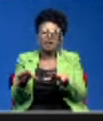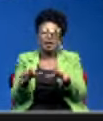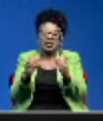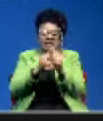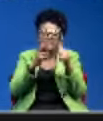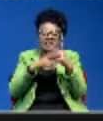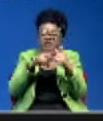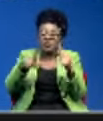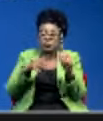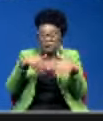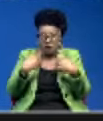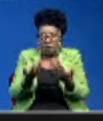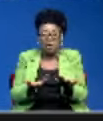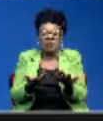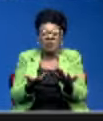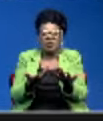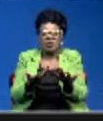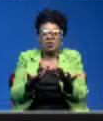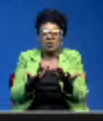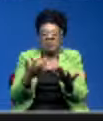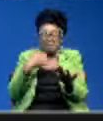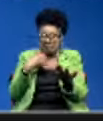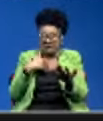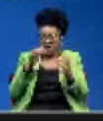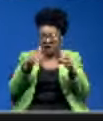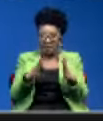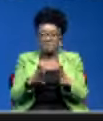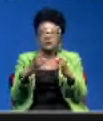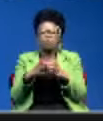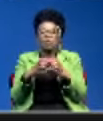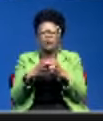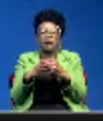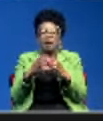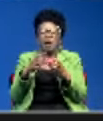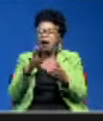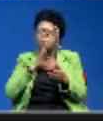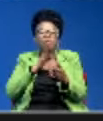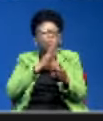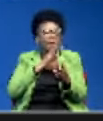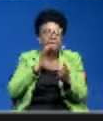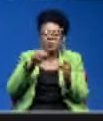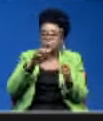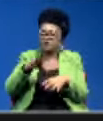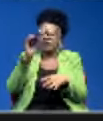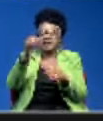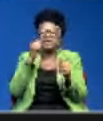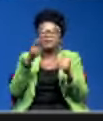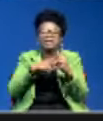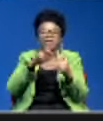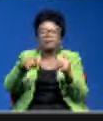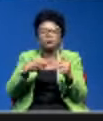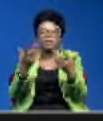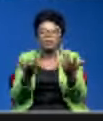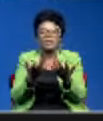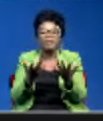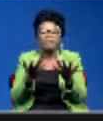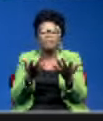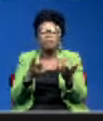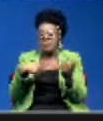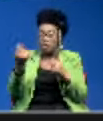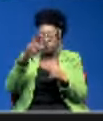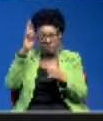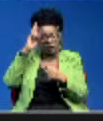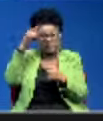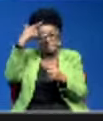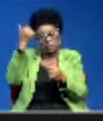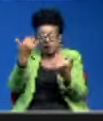natoa wapi? Mimi mkulima mdogo. Hata nikikopa watakula kitu naweza uza nipate shilingi 17,000. Mimi naenda kwanza kwa polisi niona kama nitasaidika. Kwa sababu